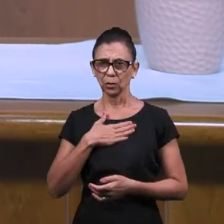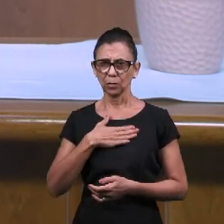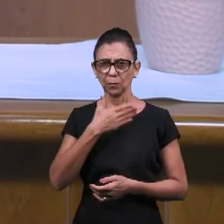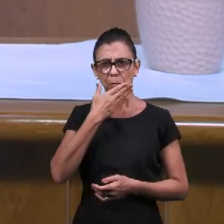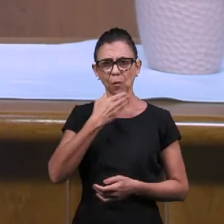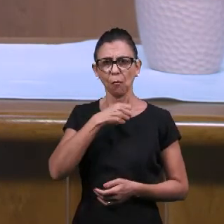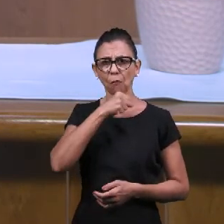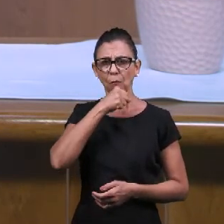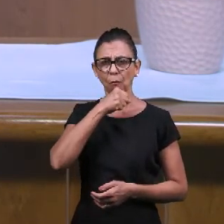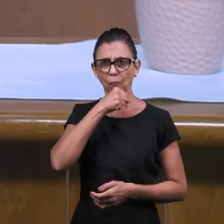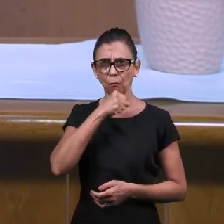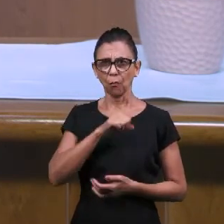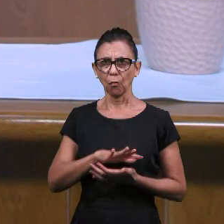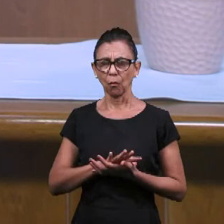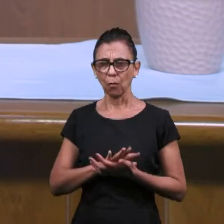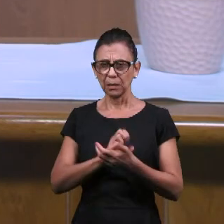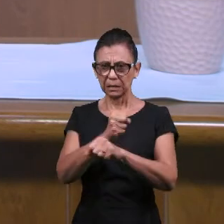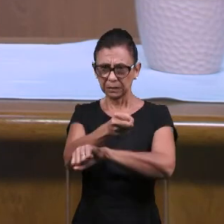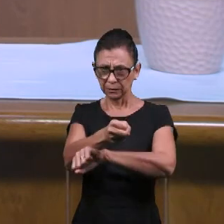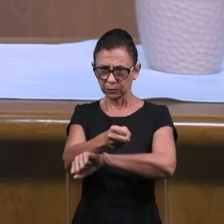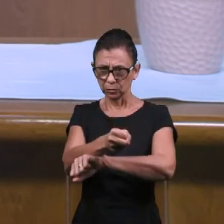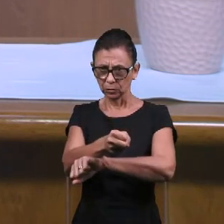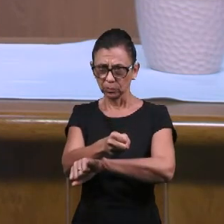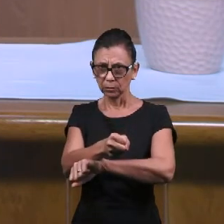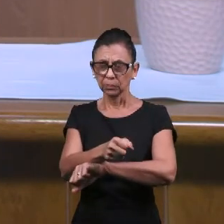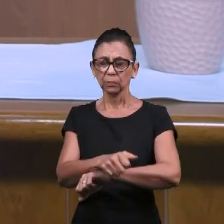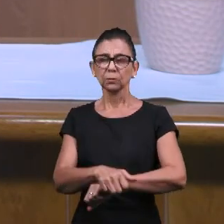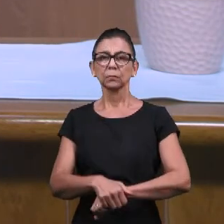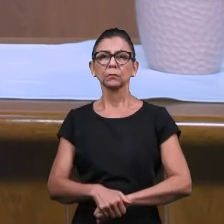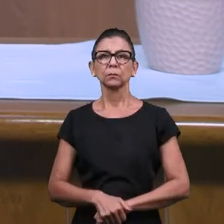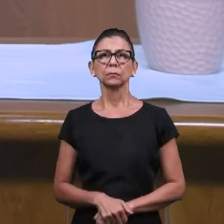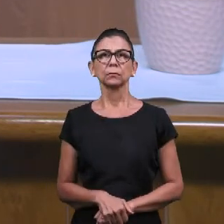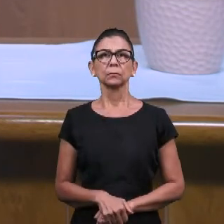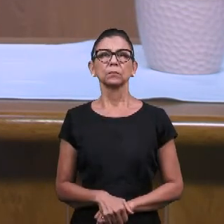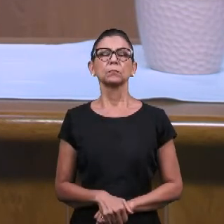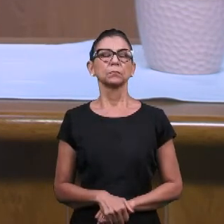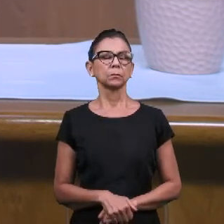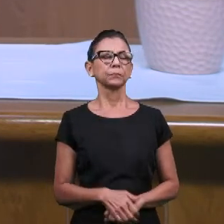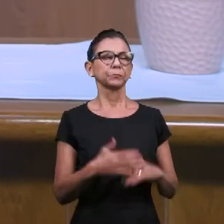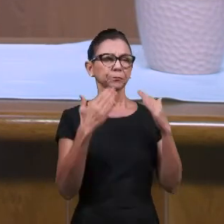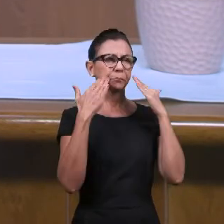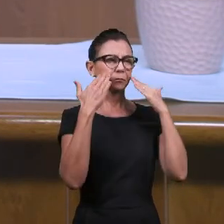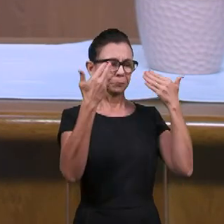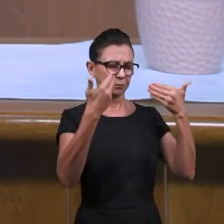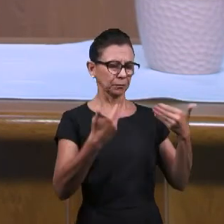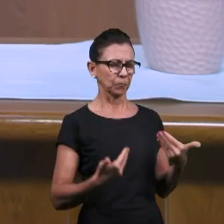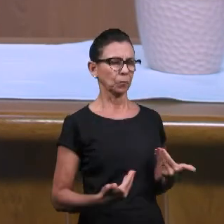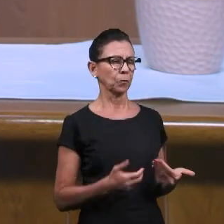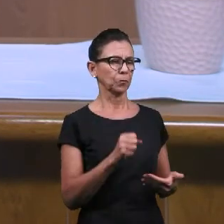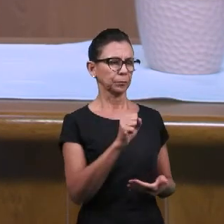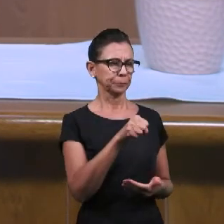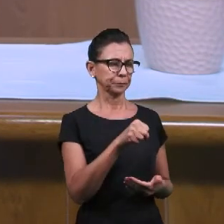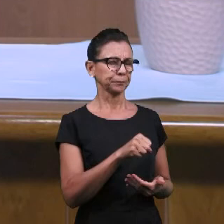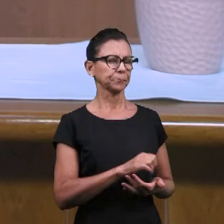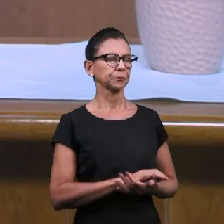тот же, который был выведен его дедушкой.